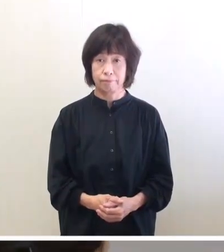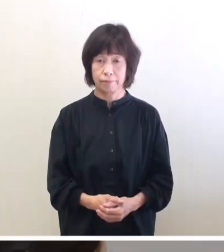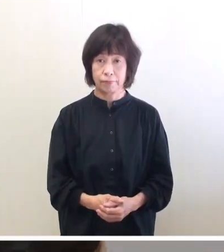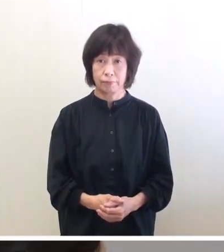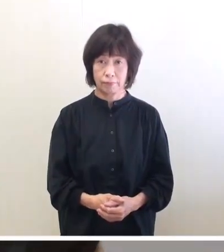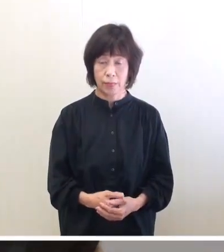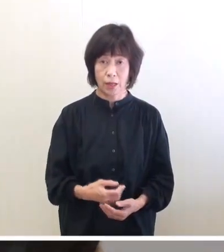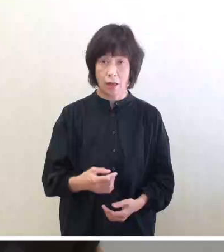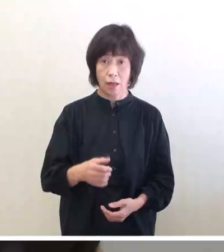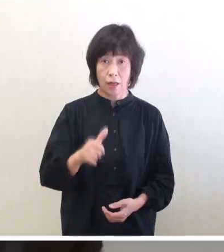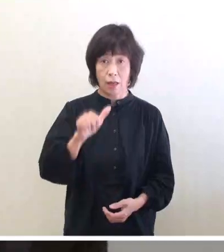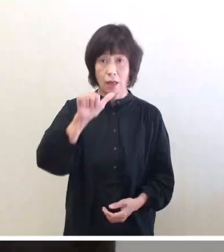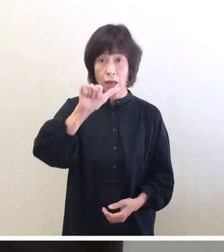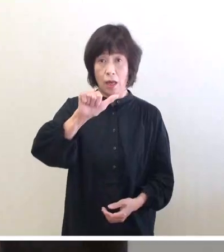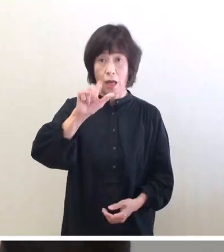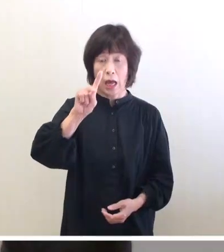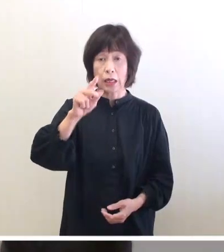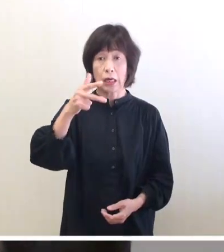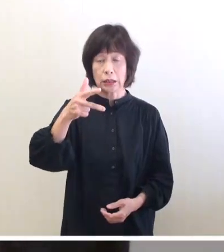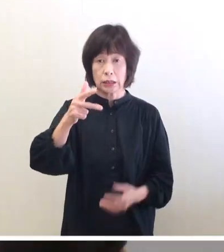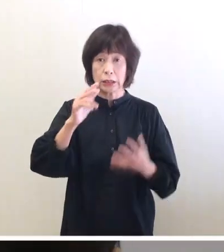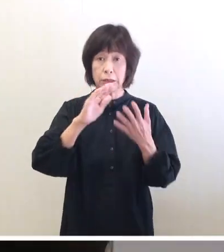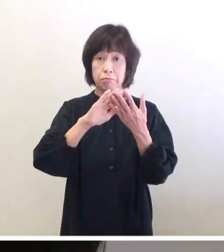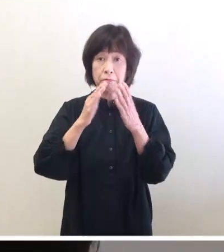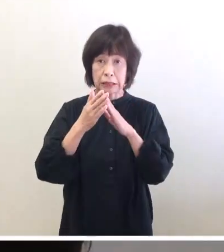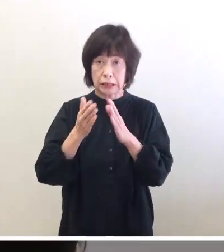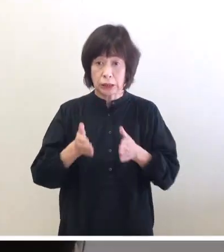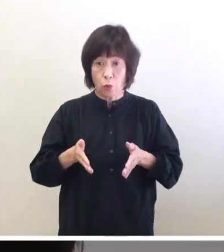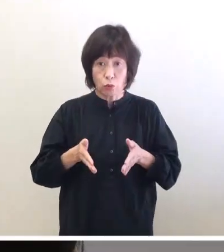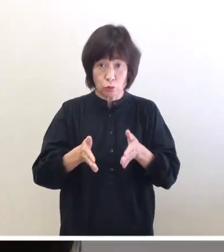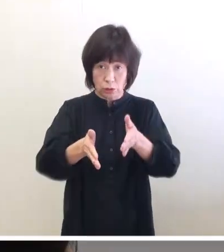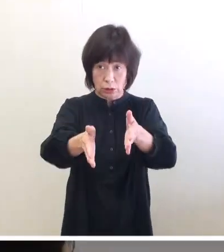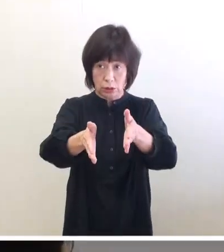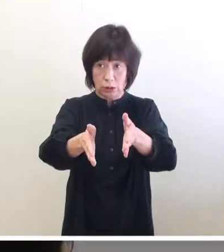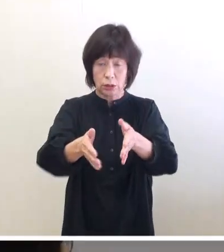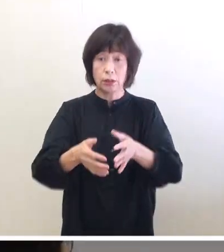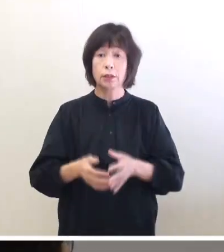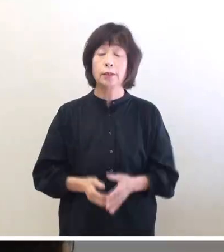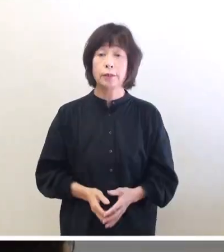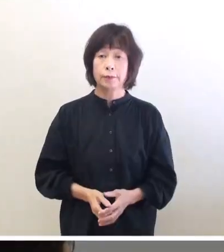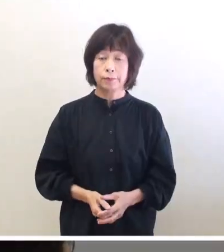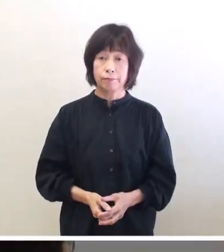明石町筋ですね、明石町筋のこの